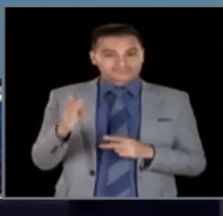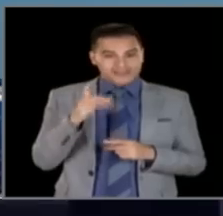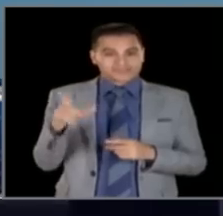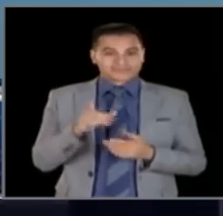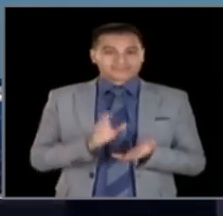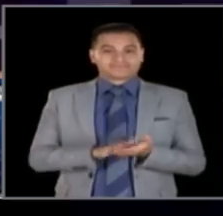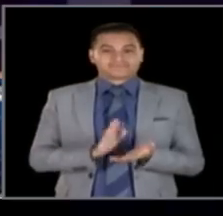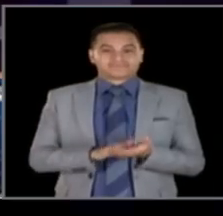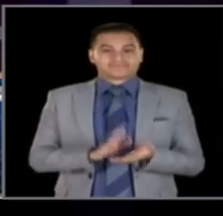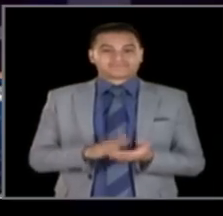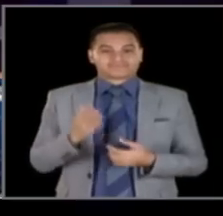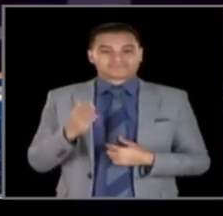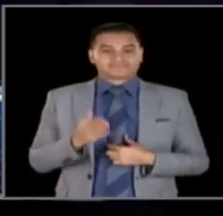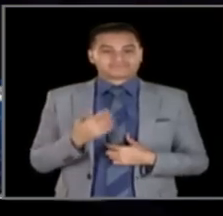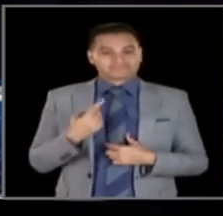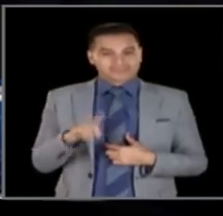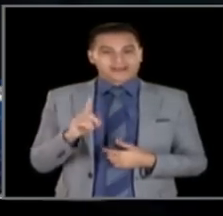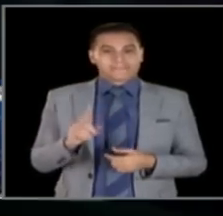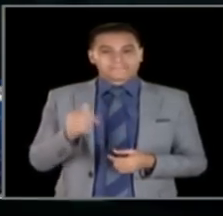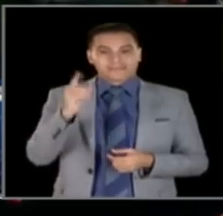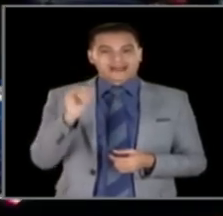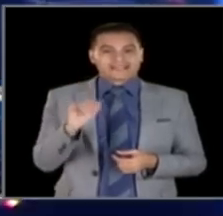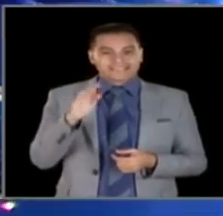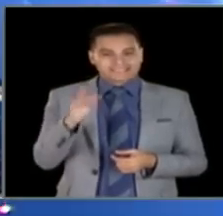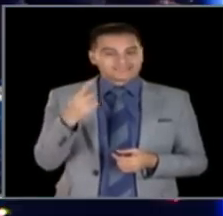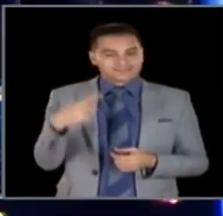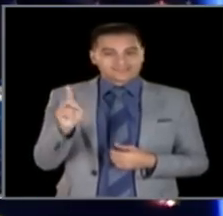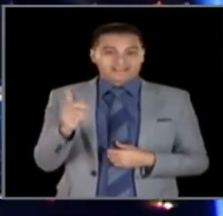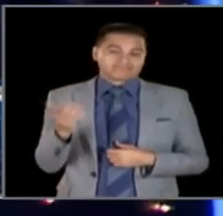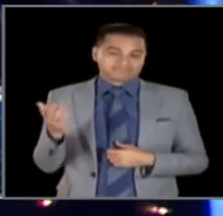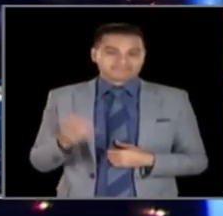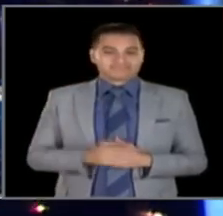صحيحة. هي لو مش لندن تبقى باريس.